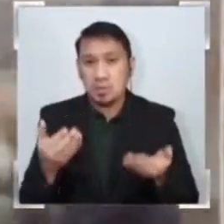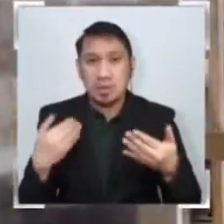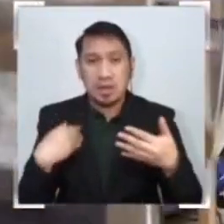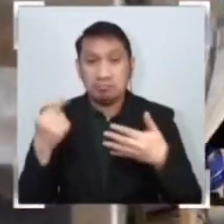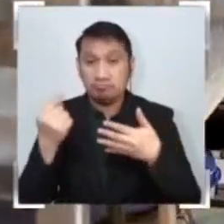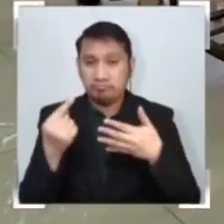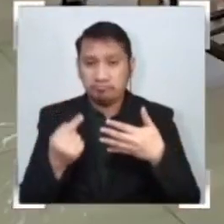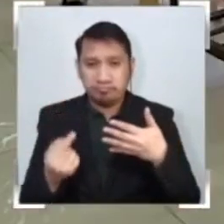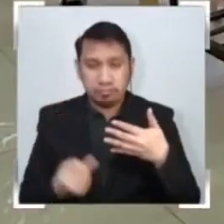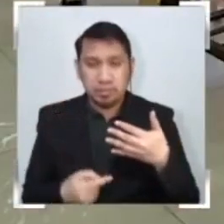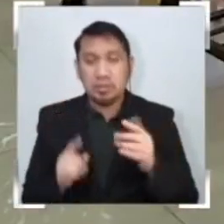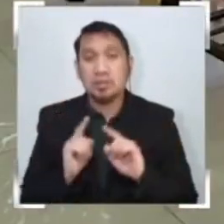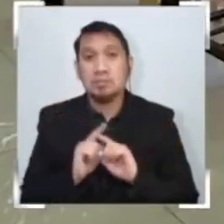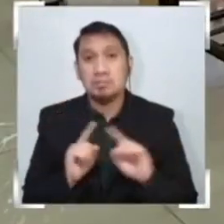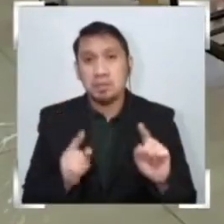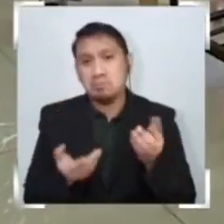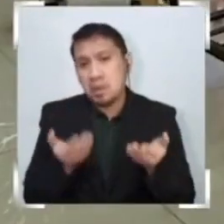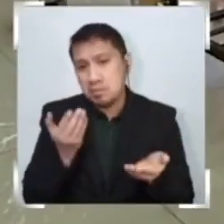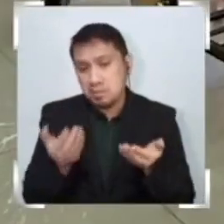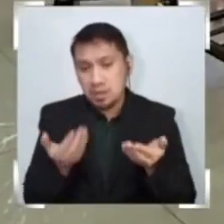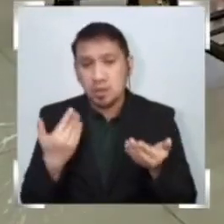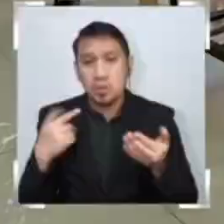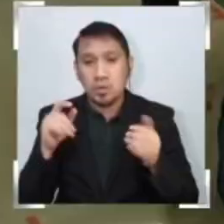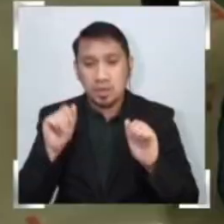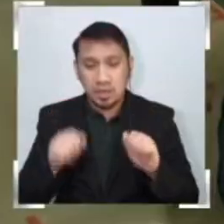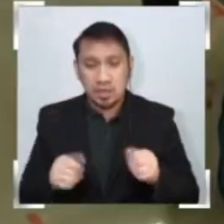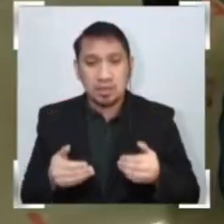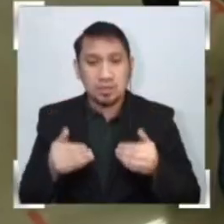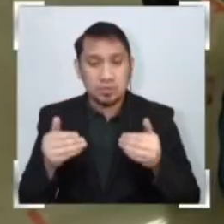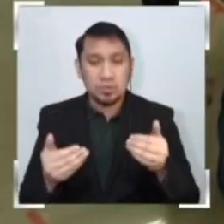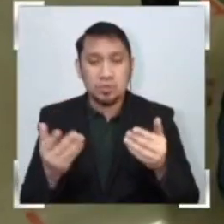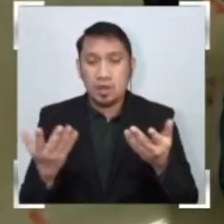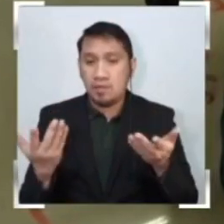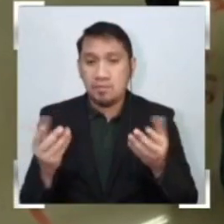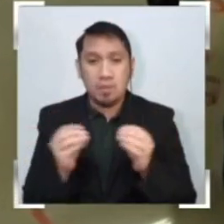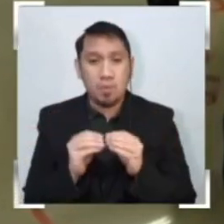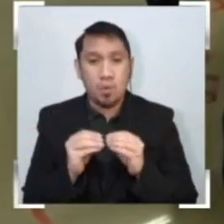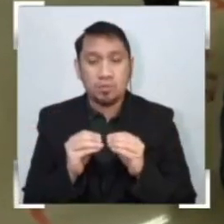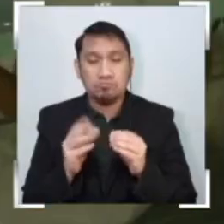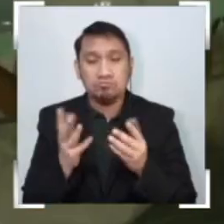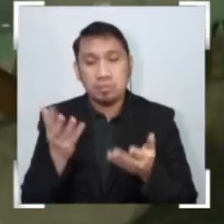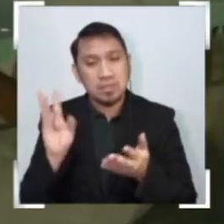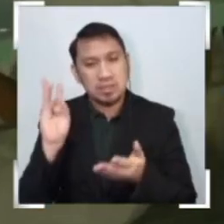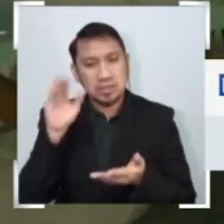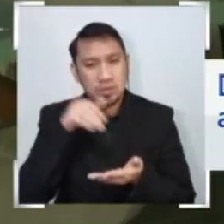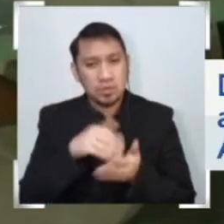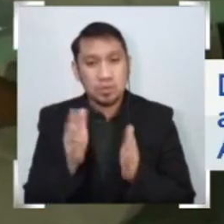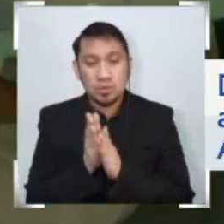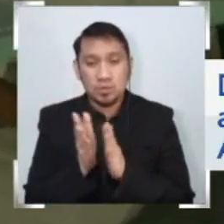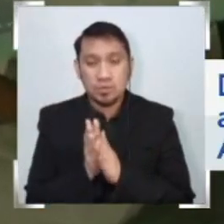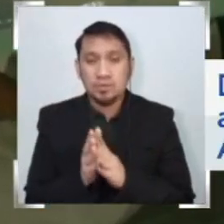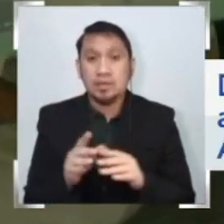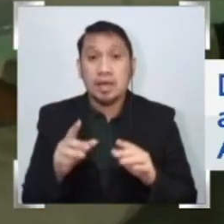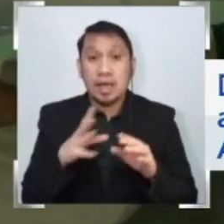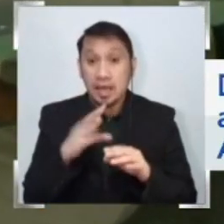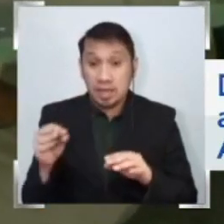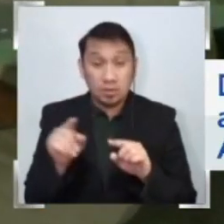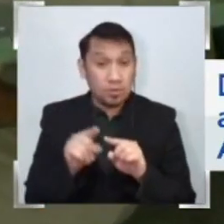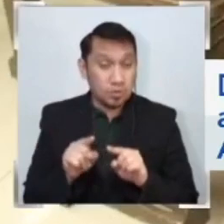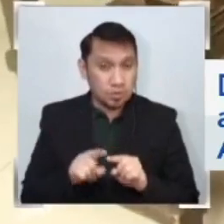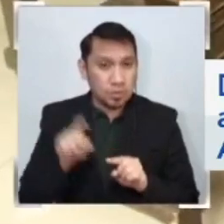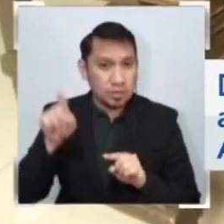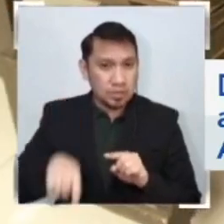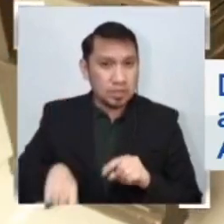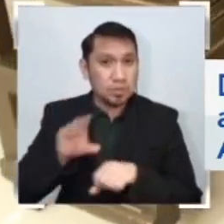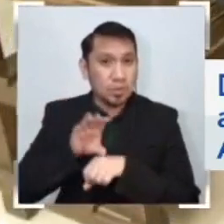our perspective, mapupus namin yung 6,000. Dagdag ni Briones, kailangan pa rin namang konsultahin ang mga lokal na pamahalaan